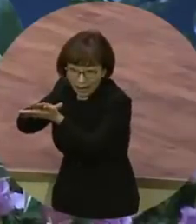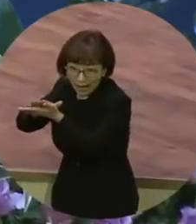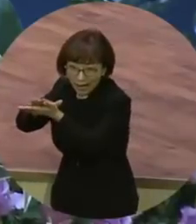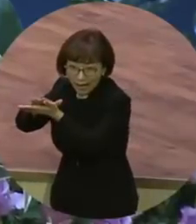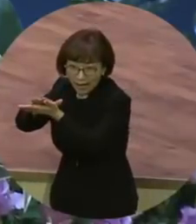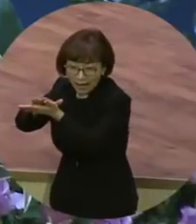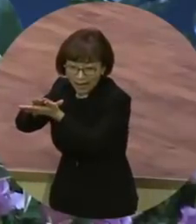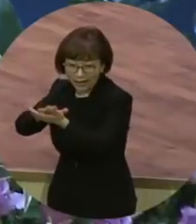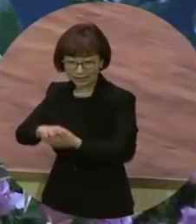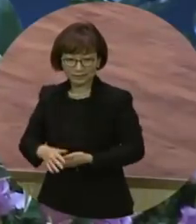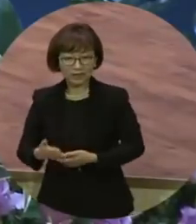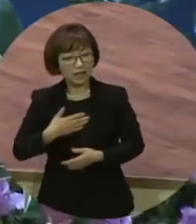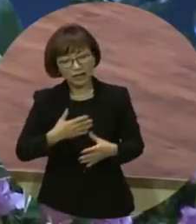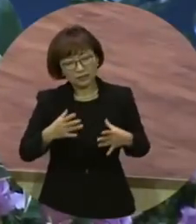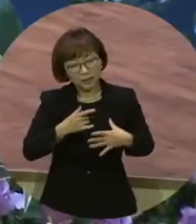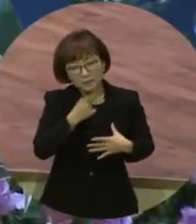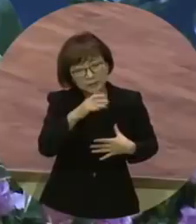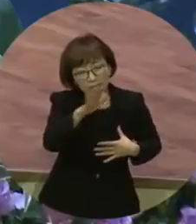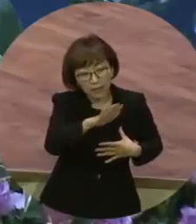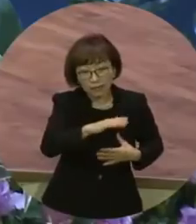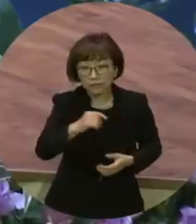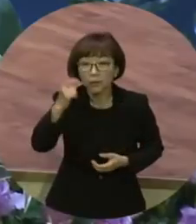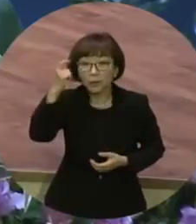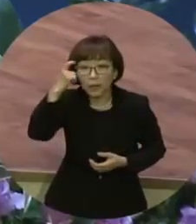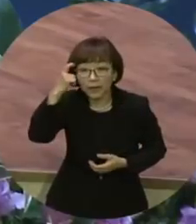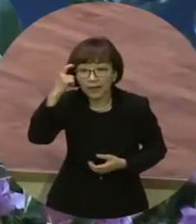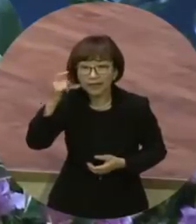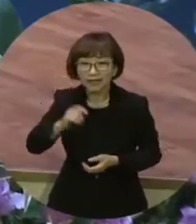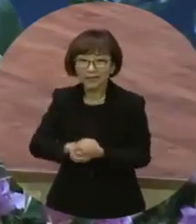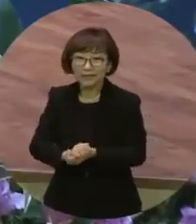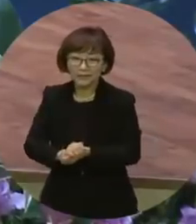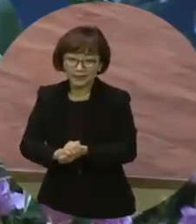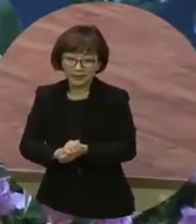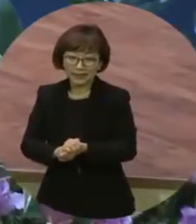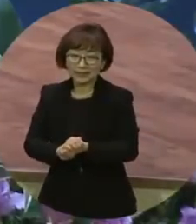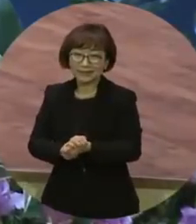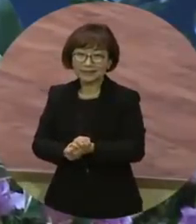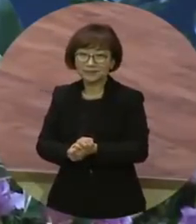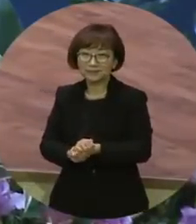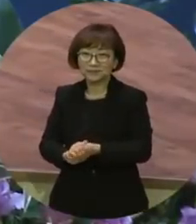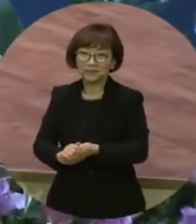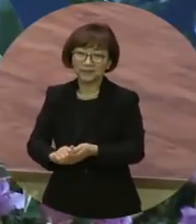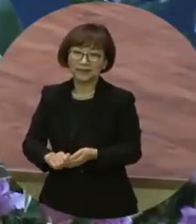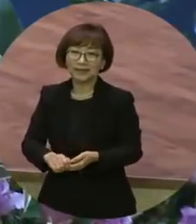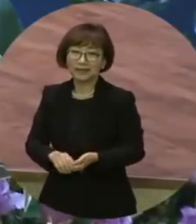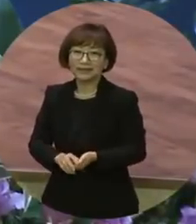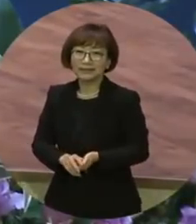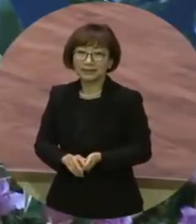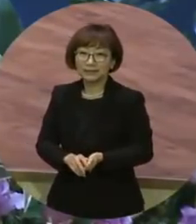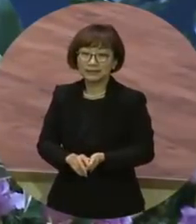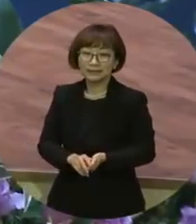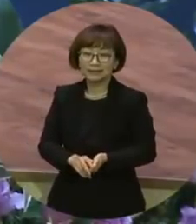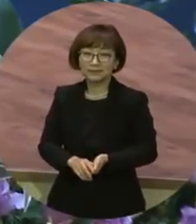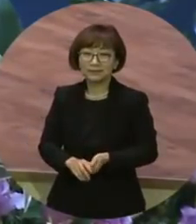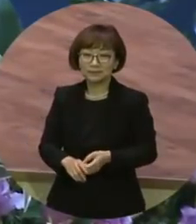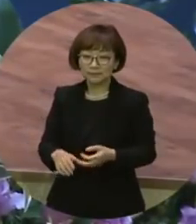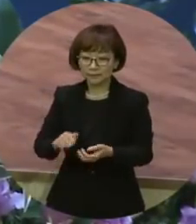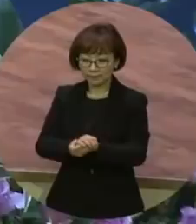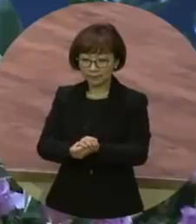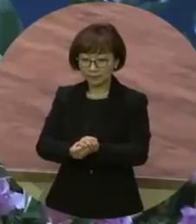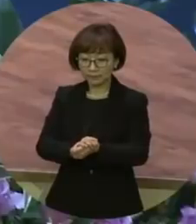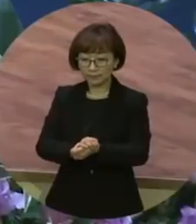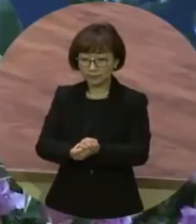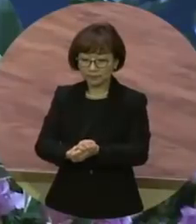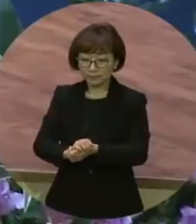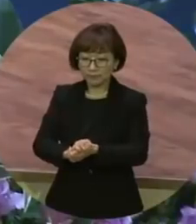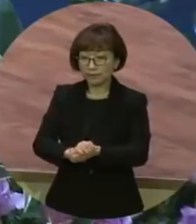훨씬 자랑스럽습니다. 아무리 계시를 봐도 근본 문제에서 빠져나오지 못해요. 하나님 떠나고 죄와 사단의 문제에서